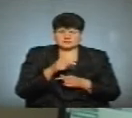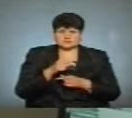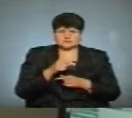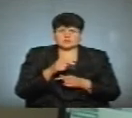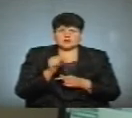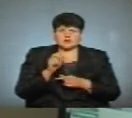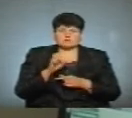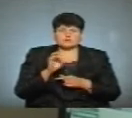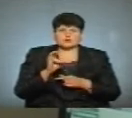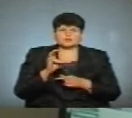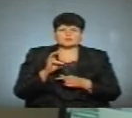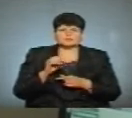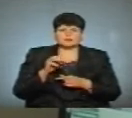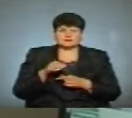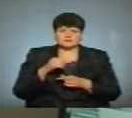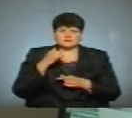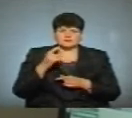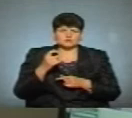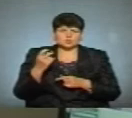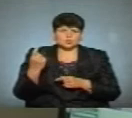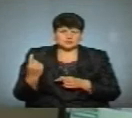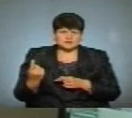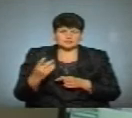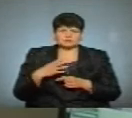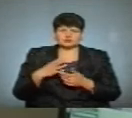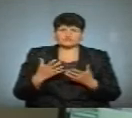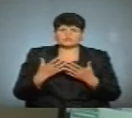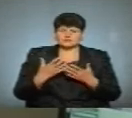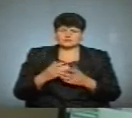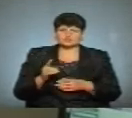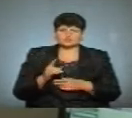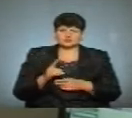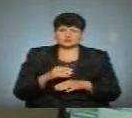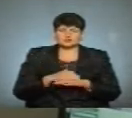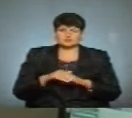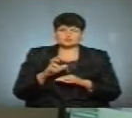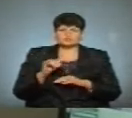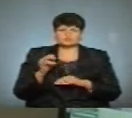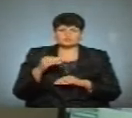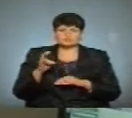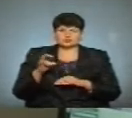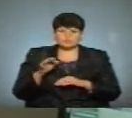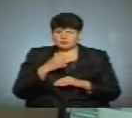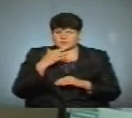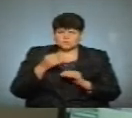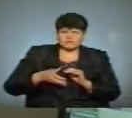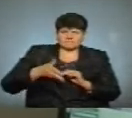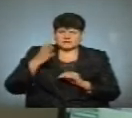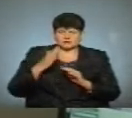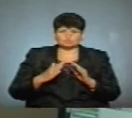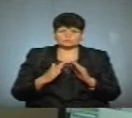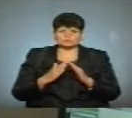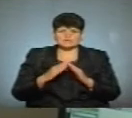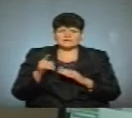абонентом, яка дзвонила на лінію 101, і було з'ясовано, що на вулиці Будного, багатоквартирному будинку,